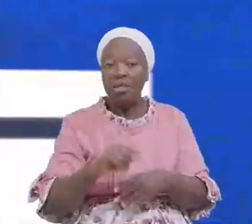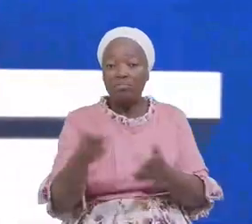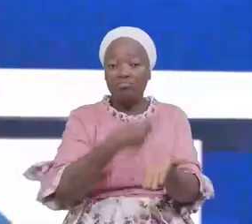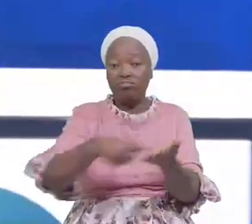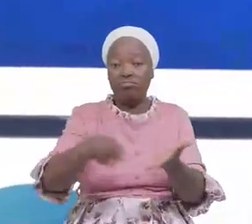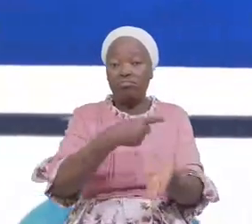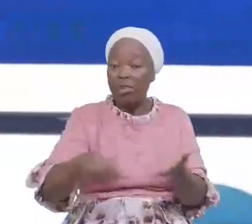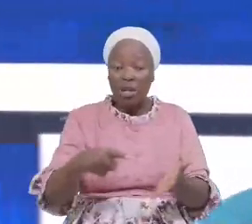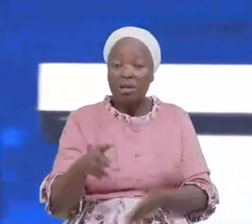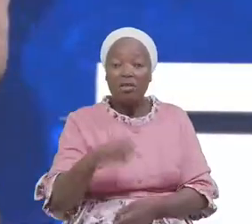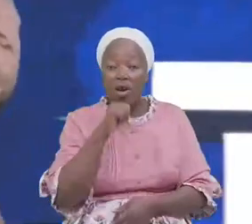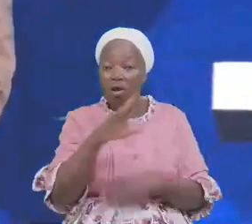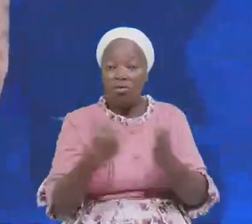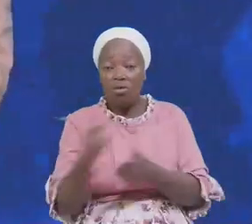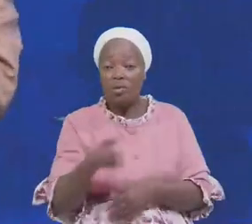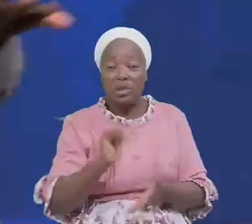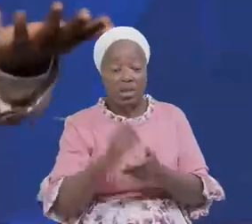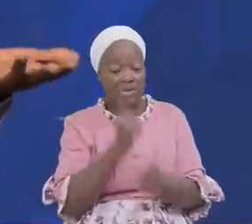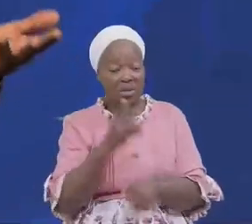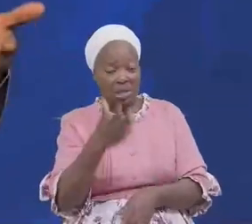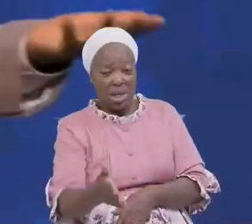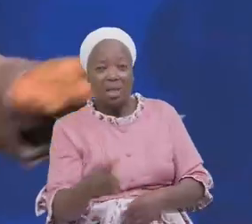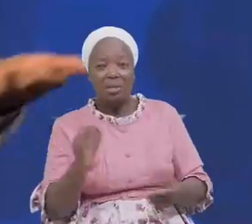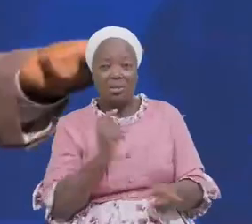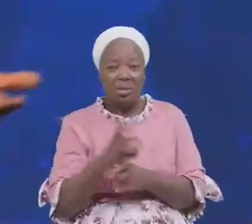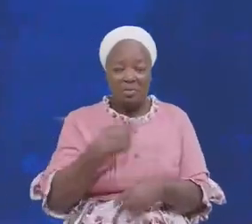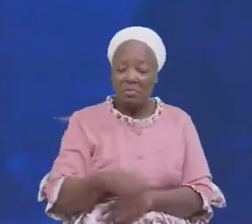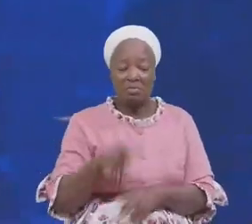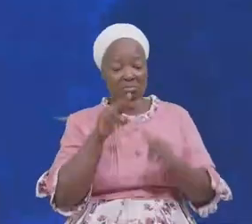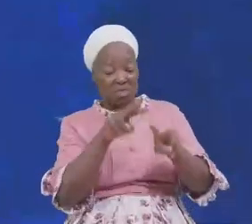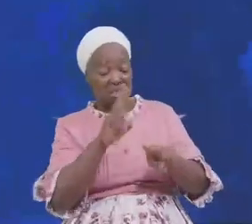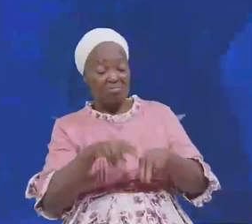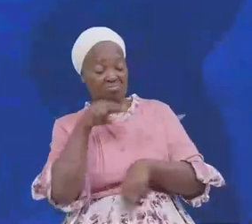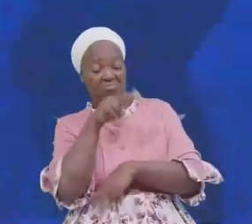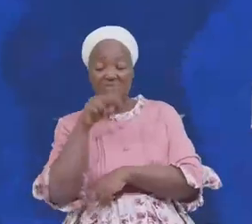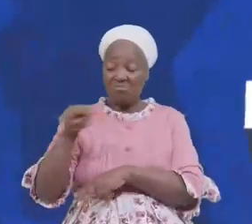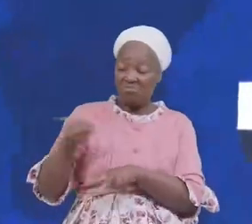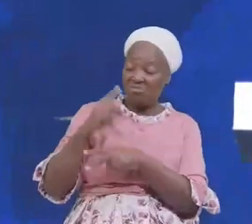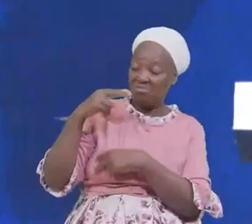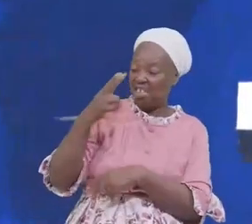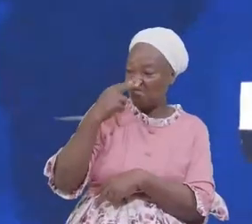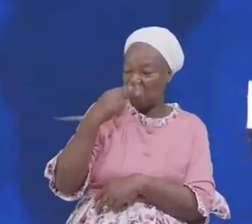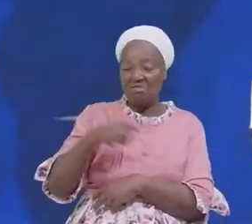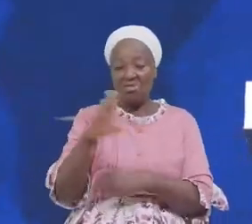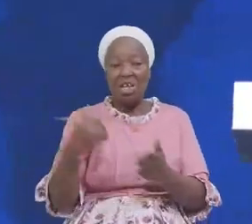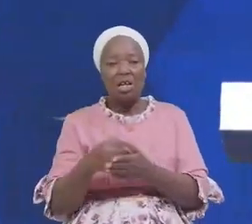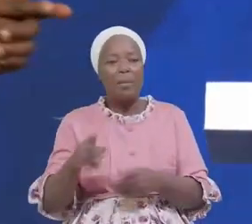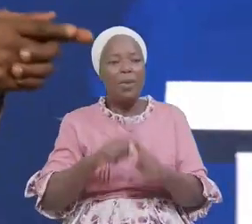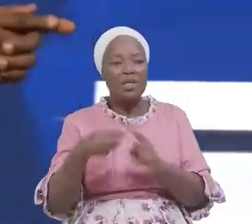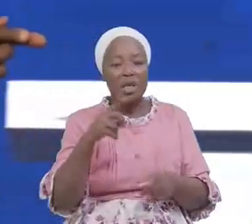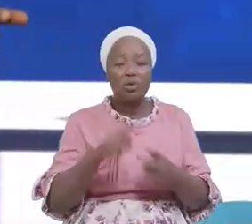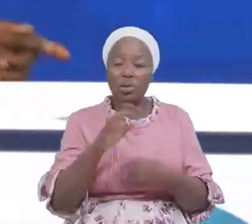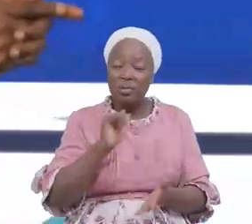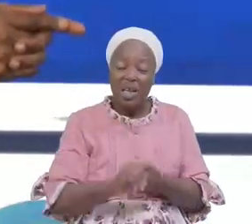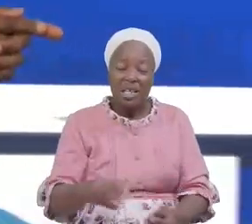Jésus dit, ce n'est pas tous ceux-là qui critiquent, ceux-là qui sont là pour voir simplement. Il lui dit, il ne disait pas à ceux qui étaient là